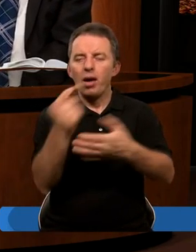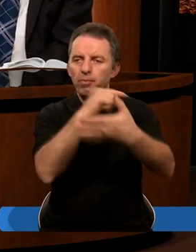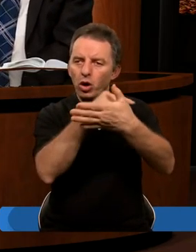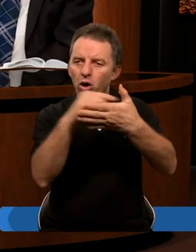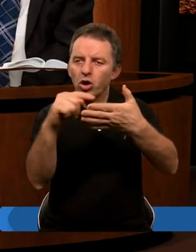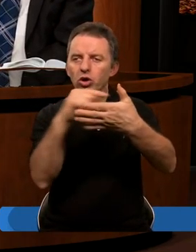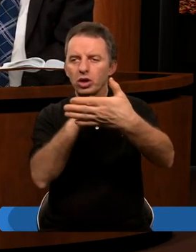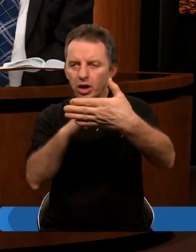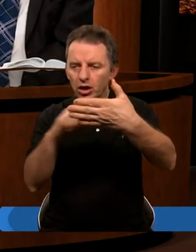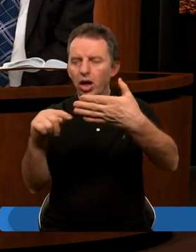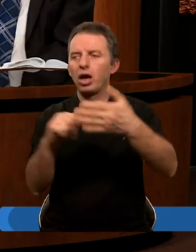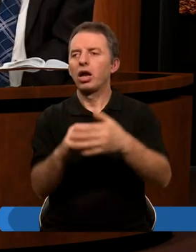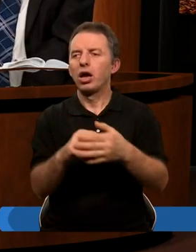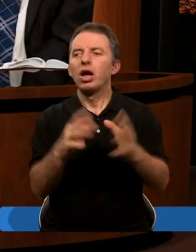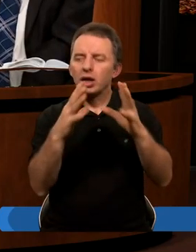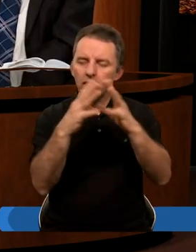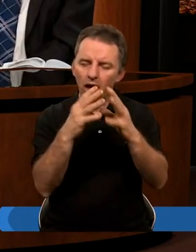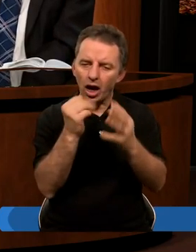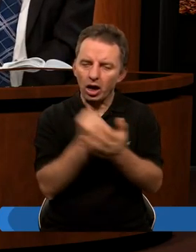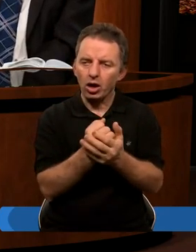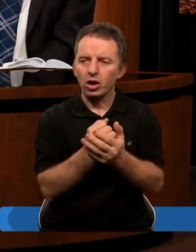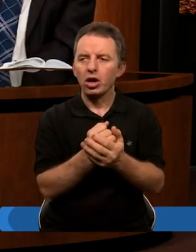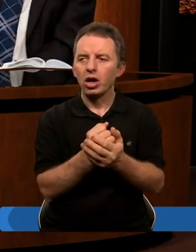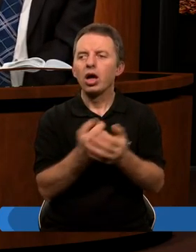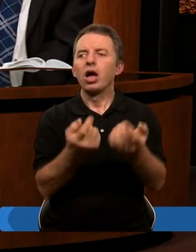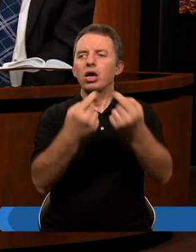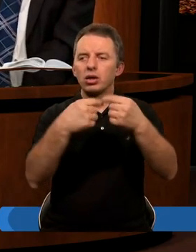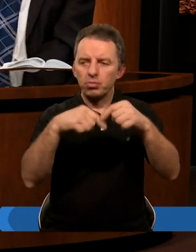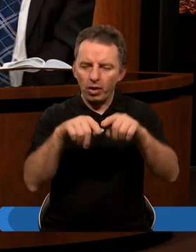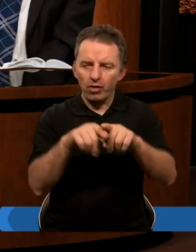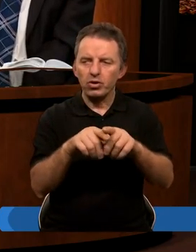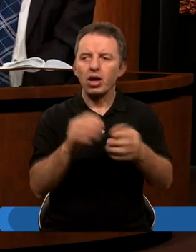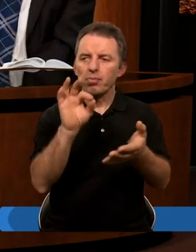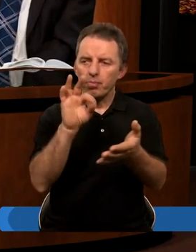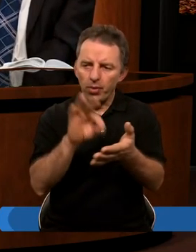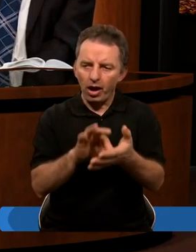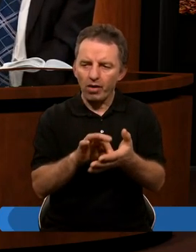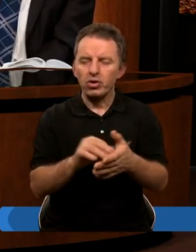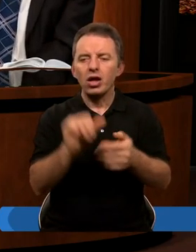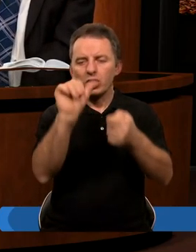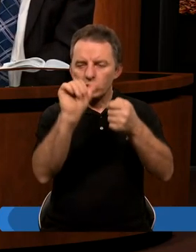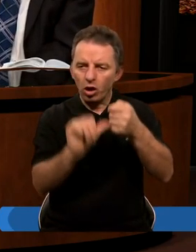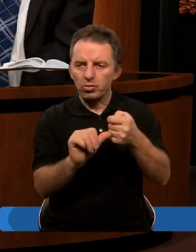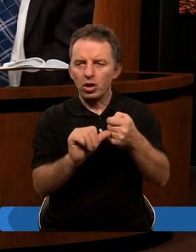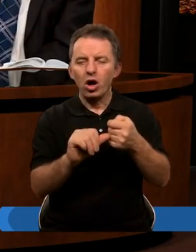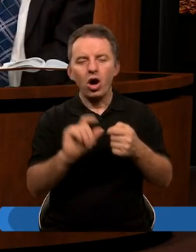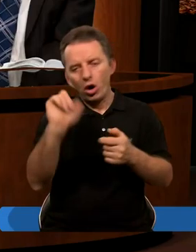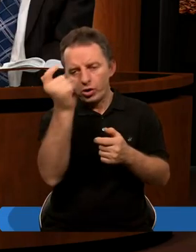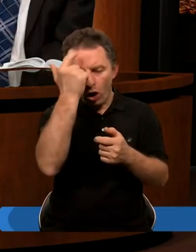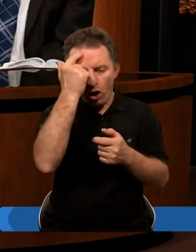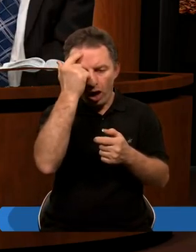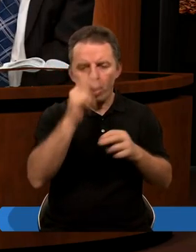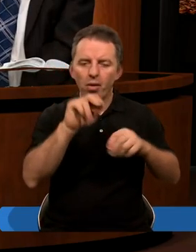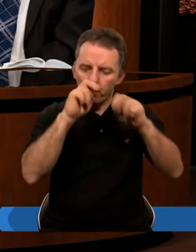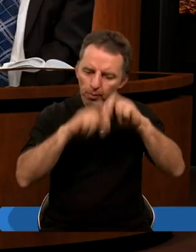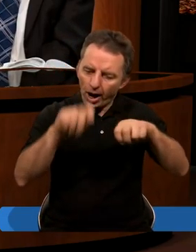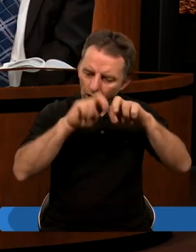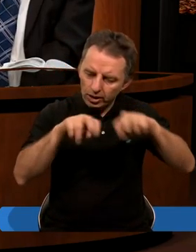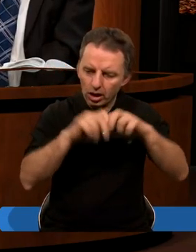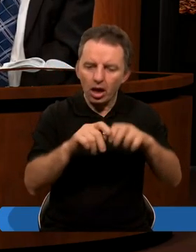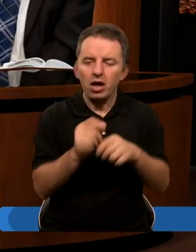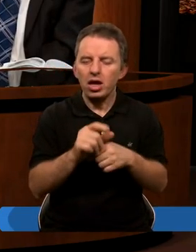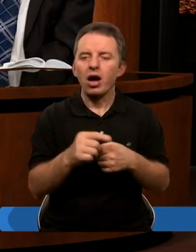podkreślaliśmy, że zakon spełnia w pewnym stopniu rolę takiej diagnozy. Diagnoza w